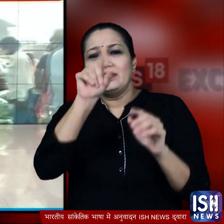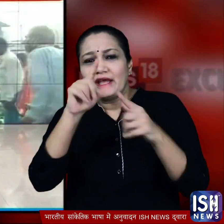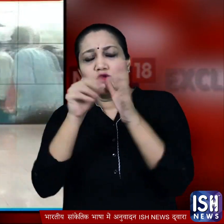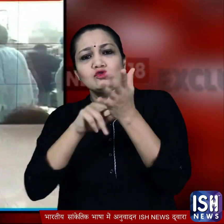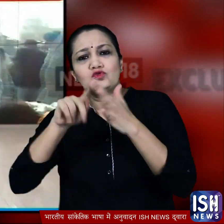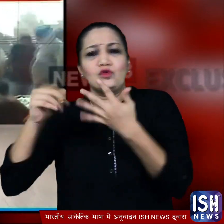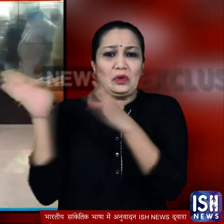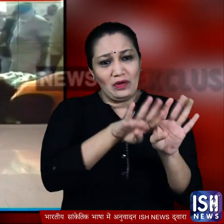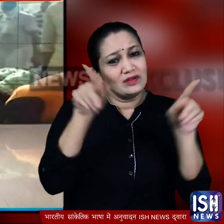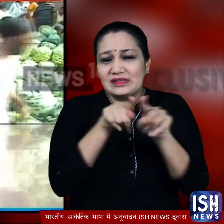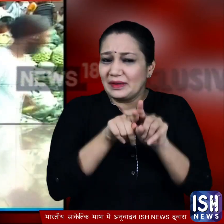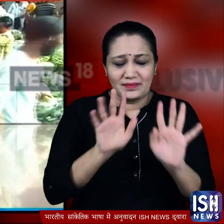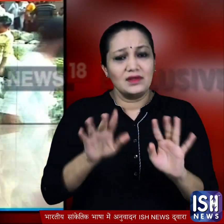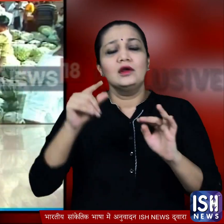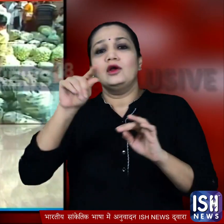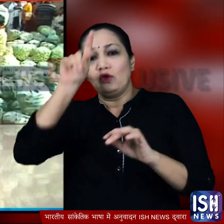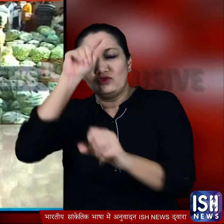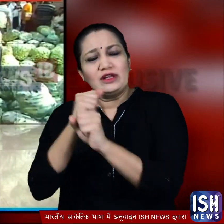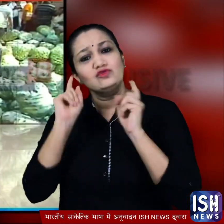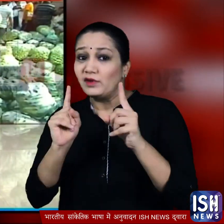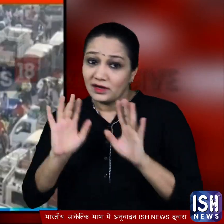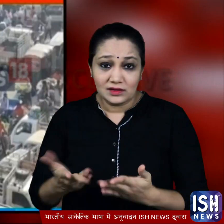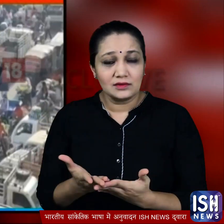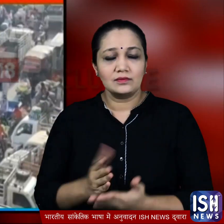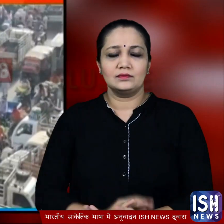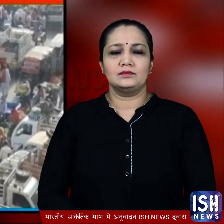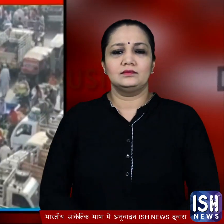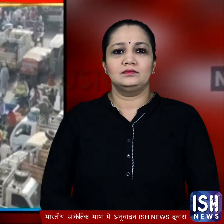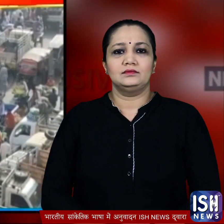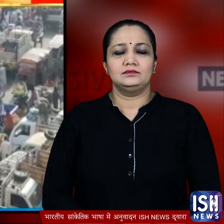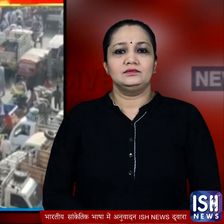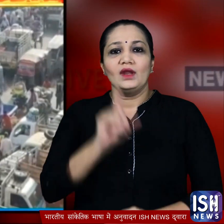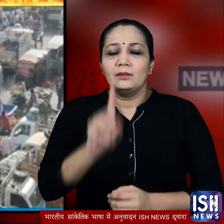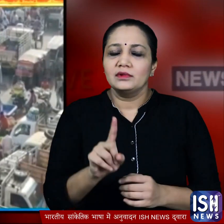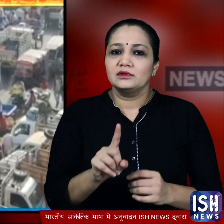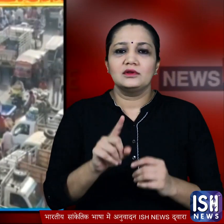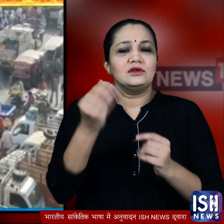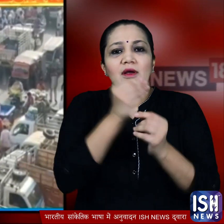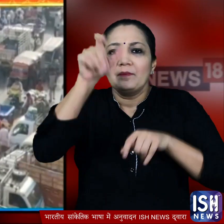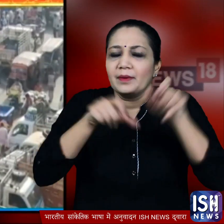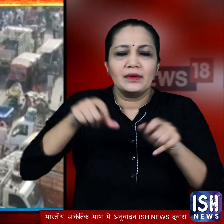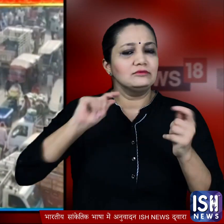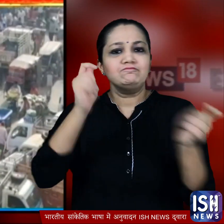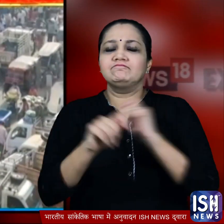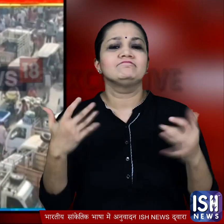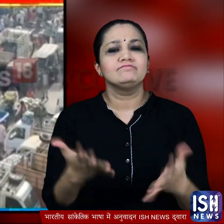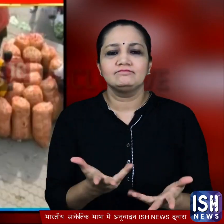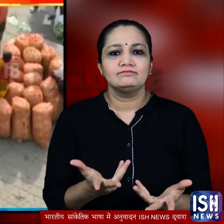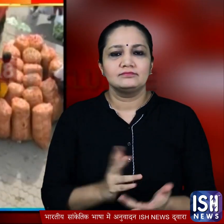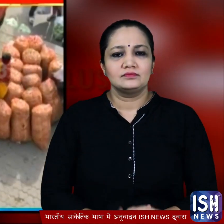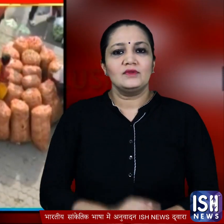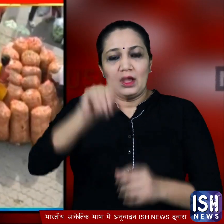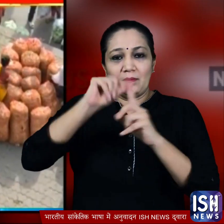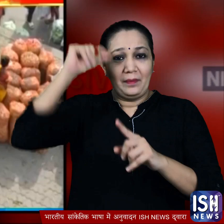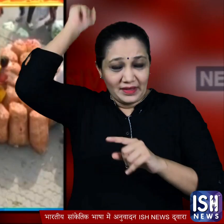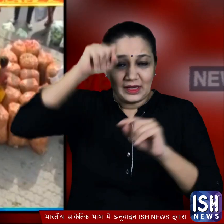जैसी पाबंदियां लागू हैं, वहीं गुजरात में भी सख्ती बरकरार है। लेकिन इसके बाद भी कुछ लोग सुधरने को राजी नहीं दिख रहे।